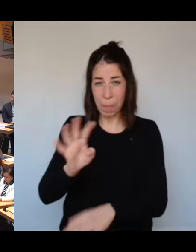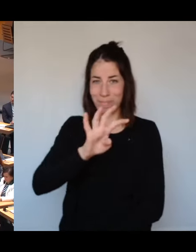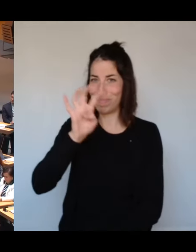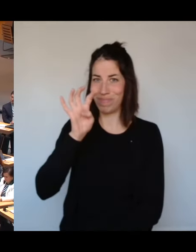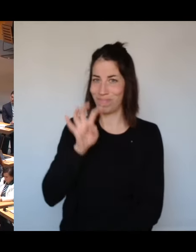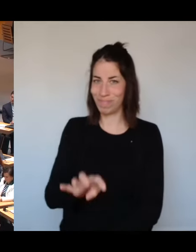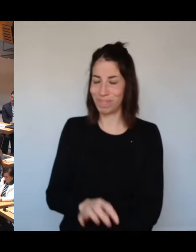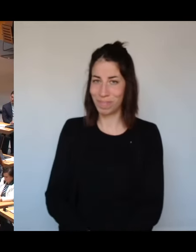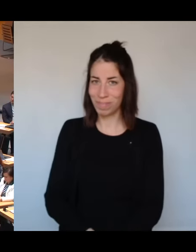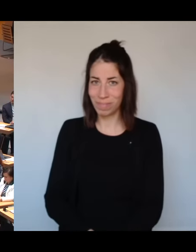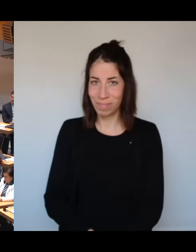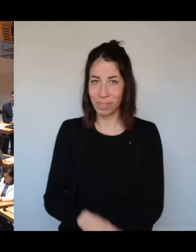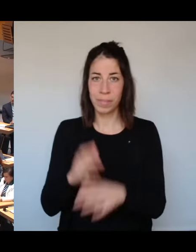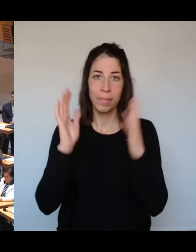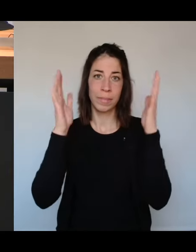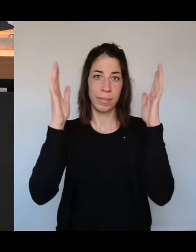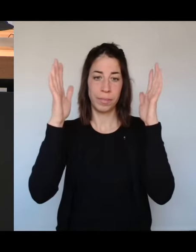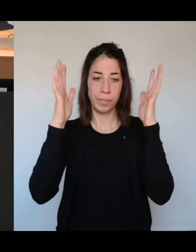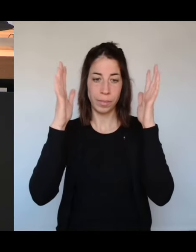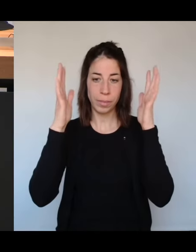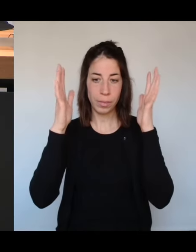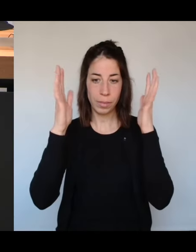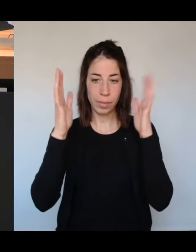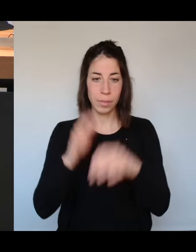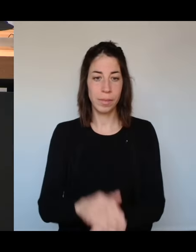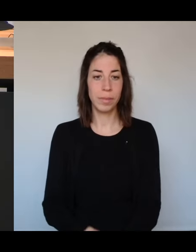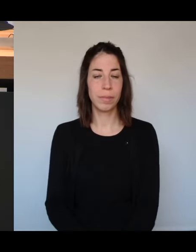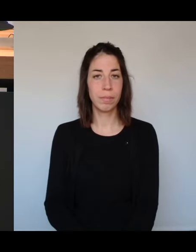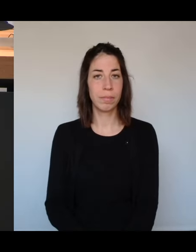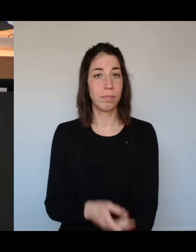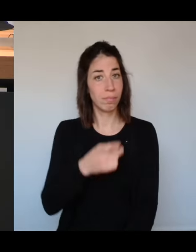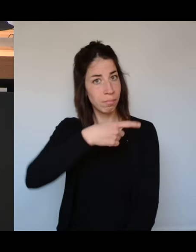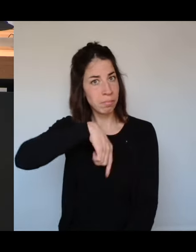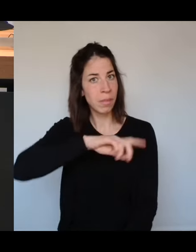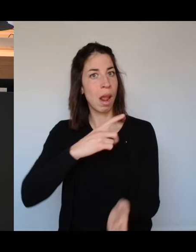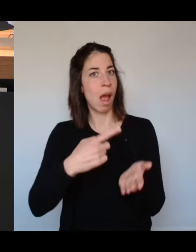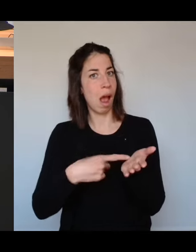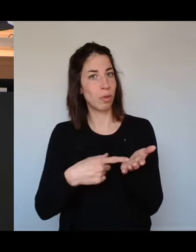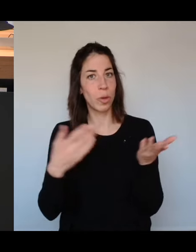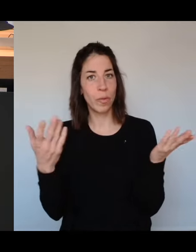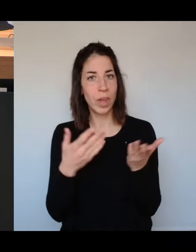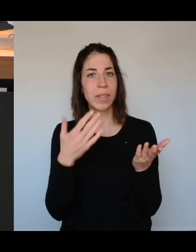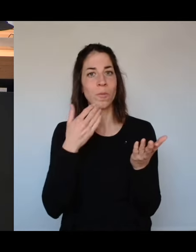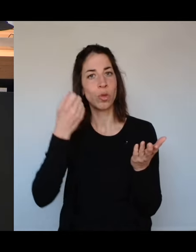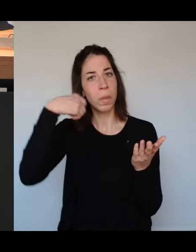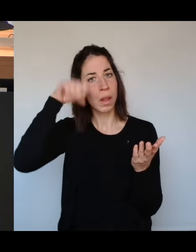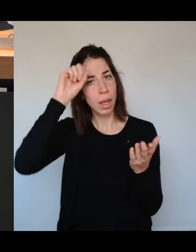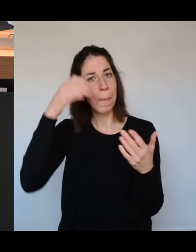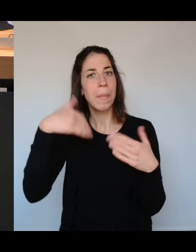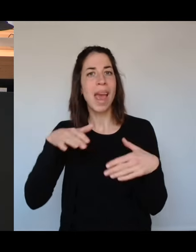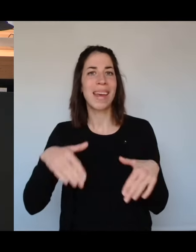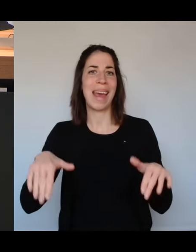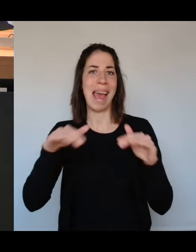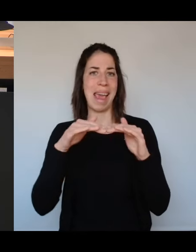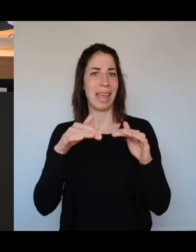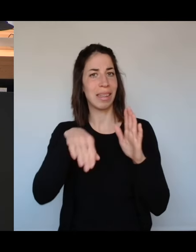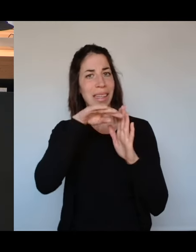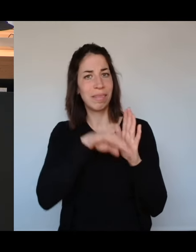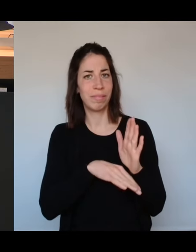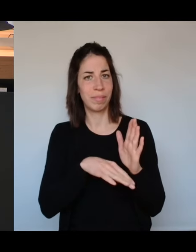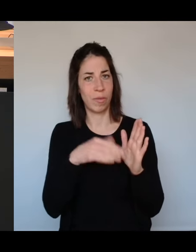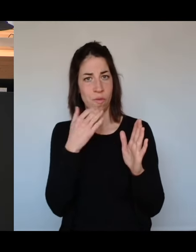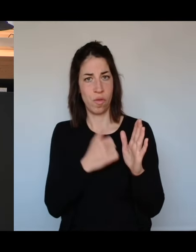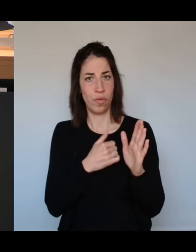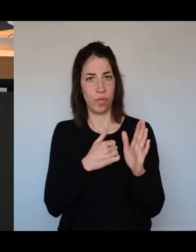Unser Anspruch ist, Berlin gerechter zu machen. Und das heißt, der öffentliche Raum ist für alle da. Und Menschen werden in ihrem Elend nicht alleine